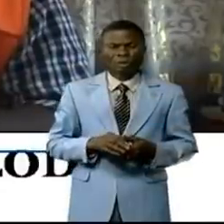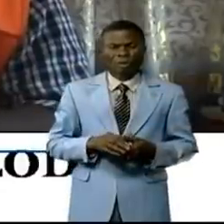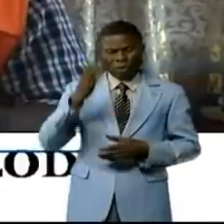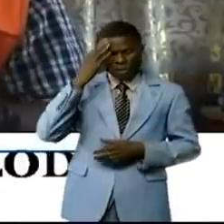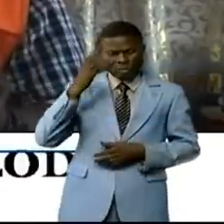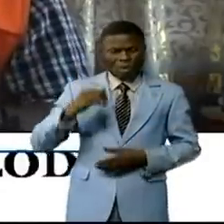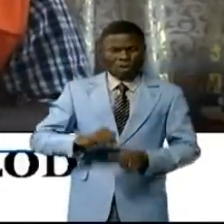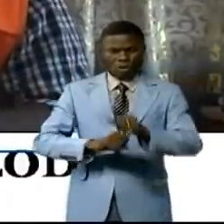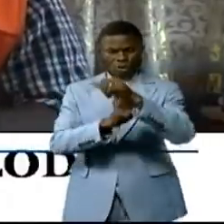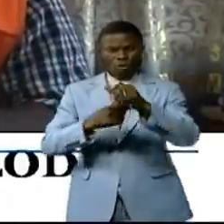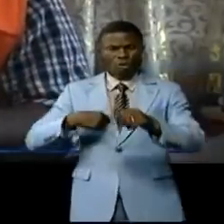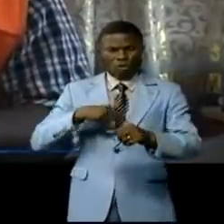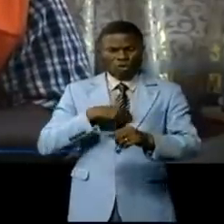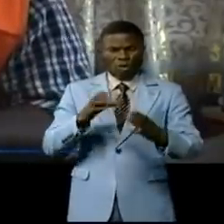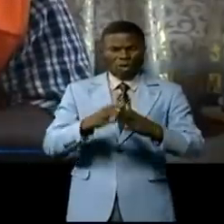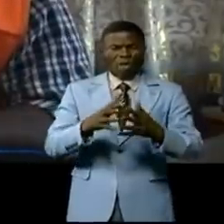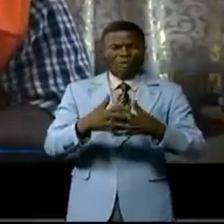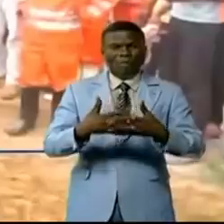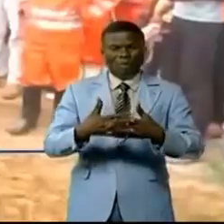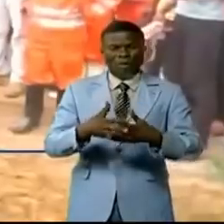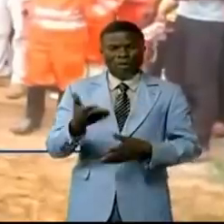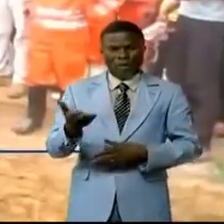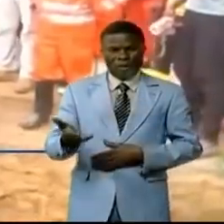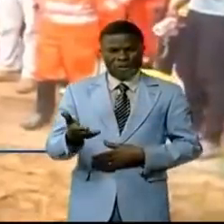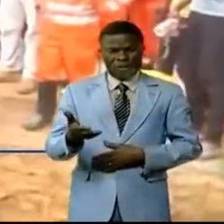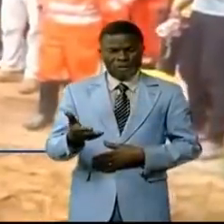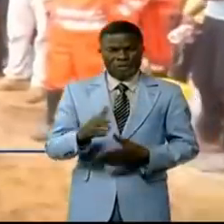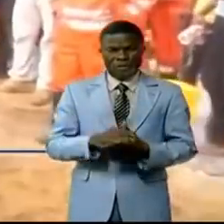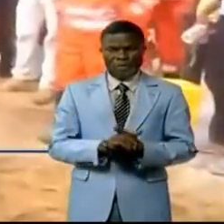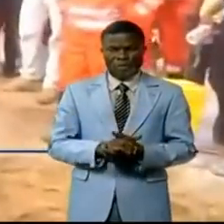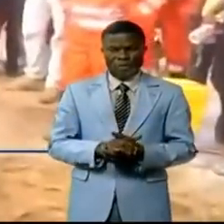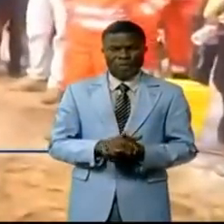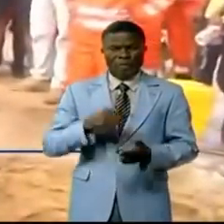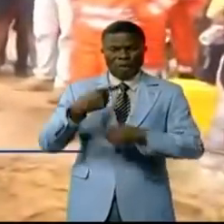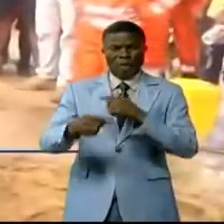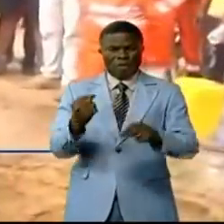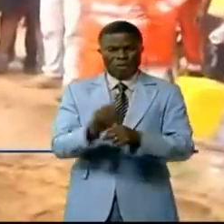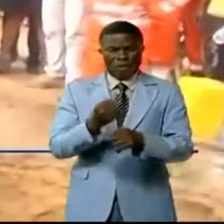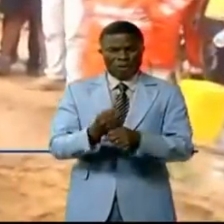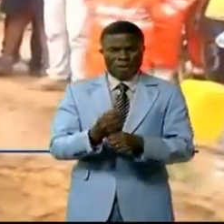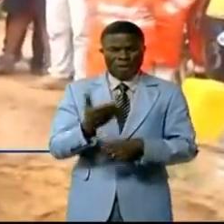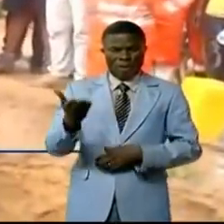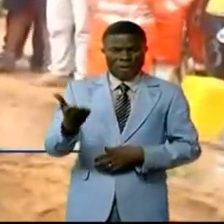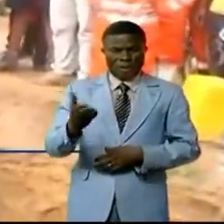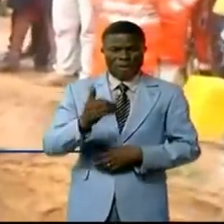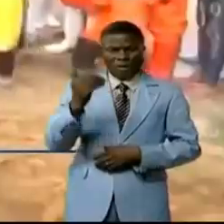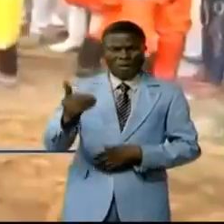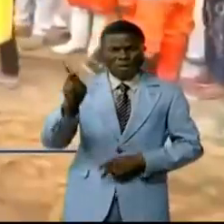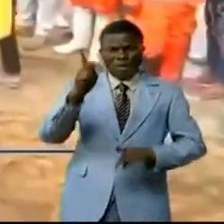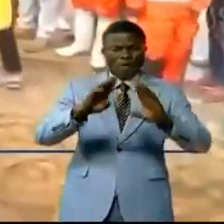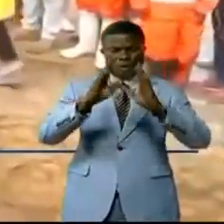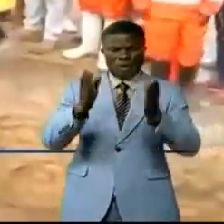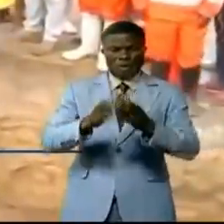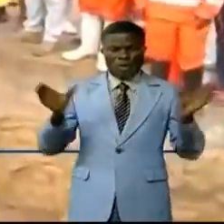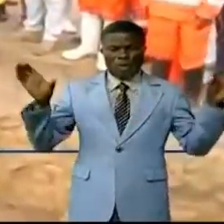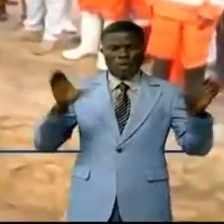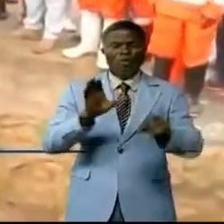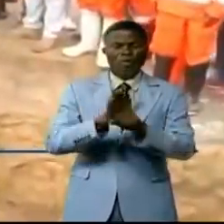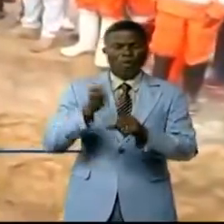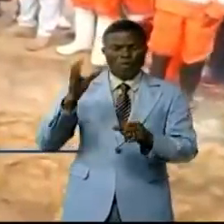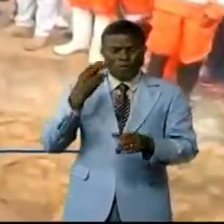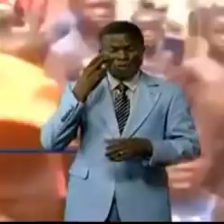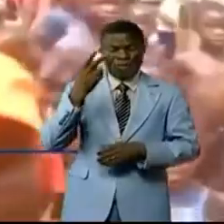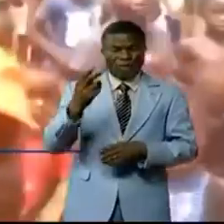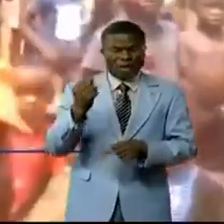l'Office des routes, de doter l'Office des routes de nouvelles engins. La cérémonie du lancement était faite devant la population venue de plusieurs localités des secteurs